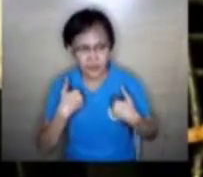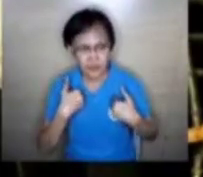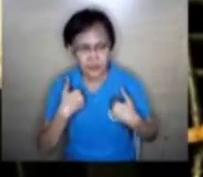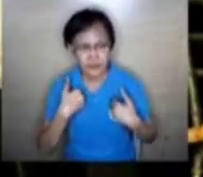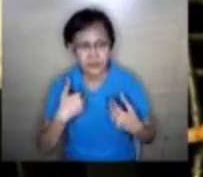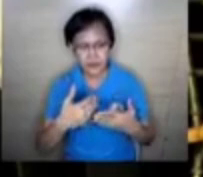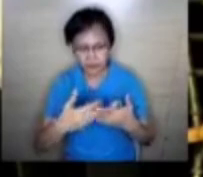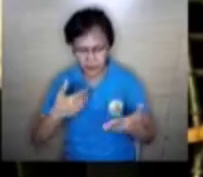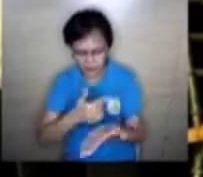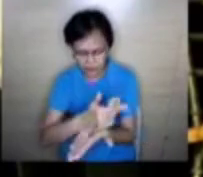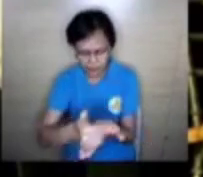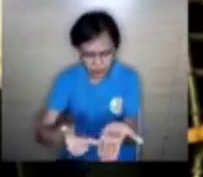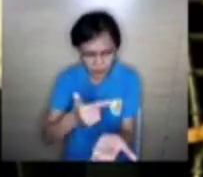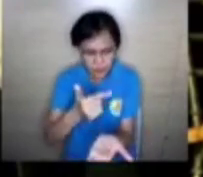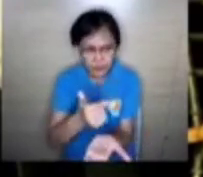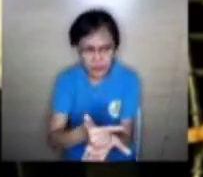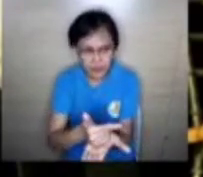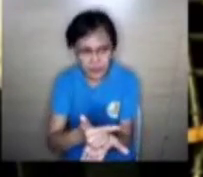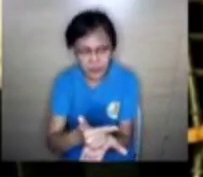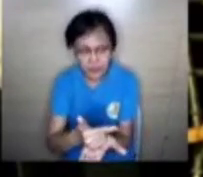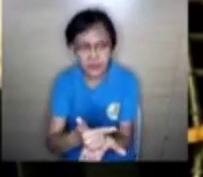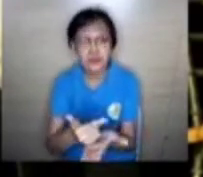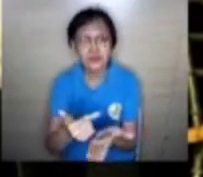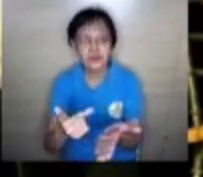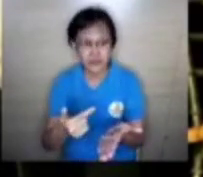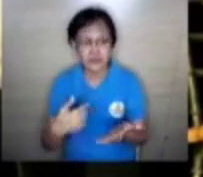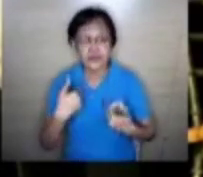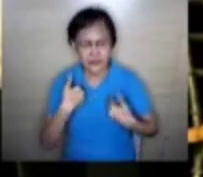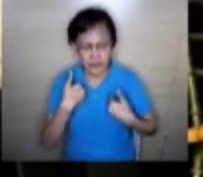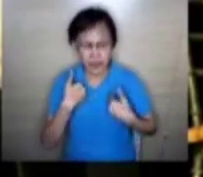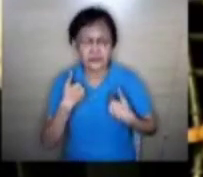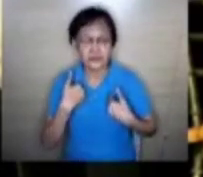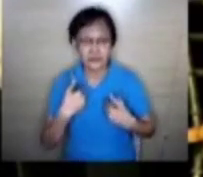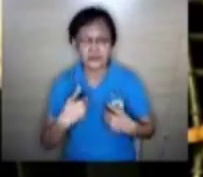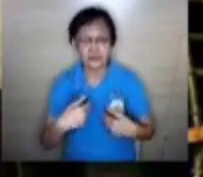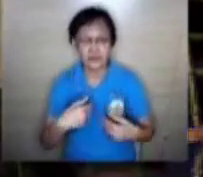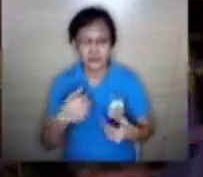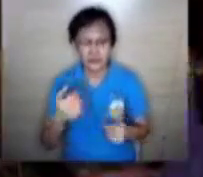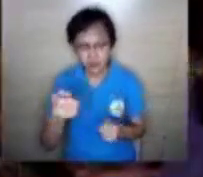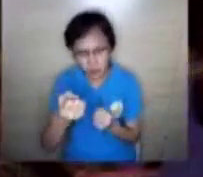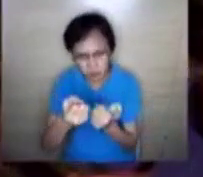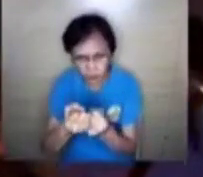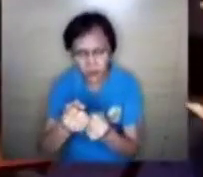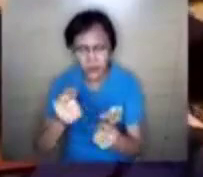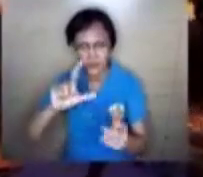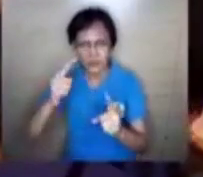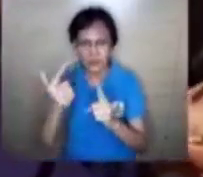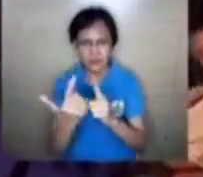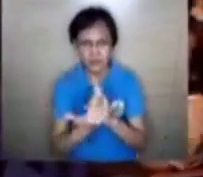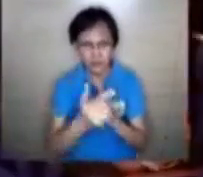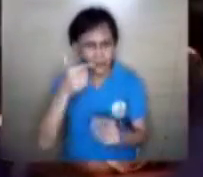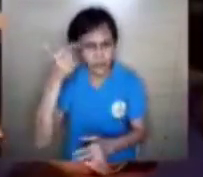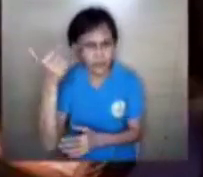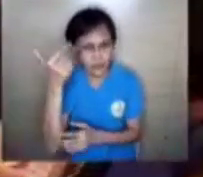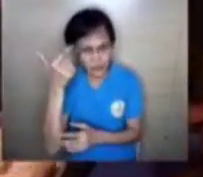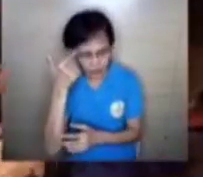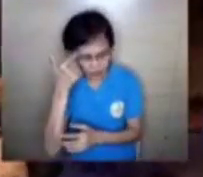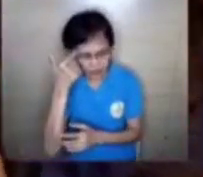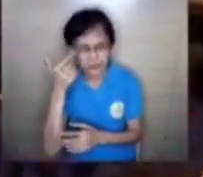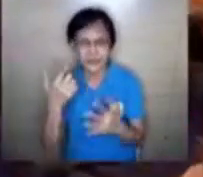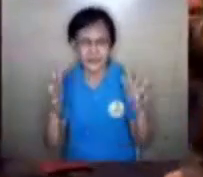mag-graduate, yung related learning experience, ay sasagutin na rin ng local government. At